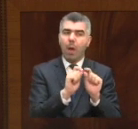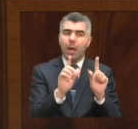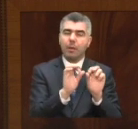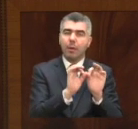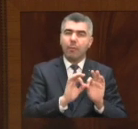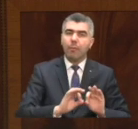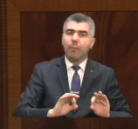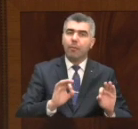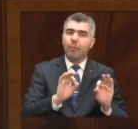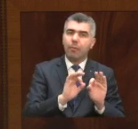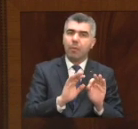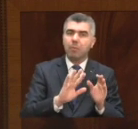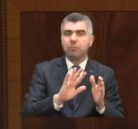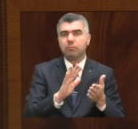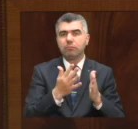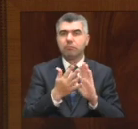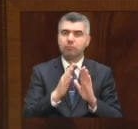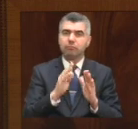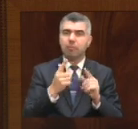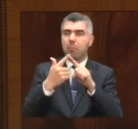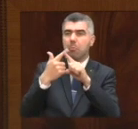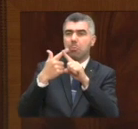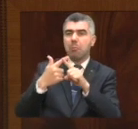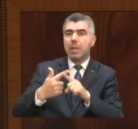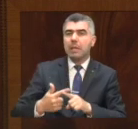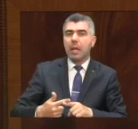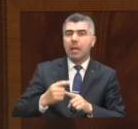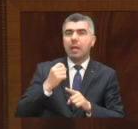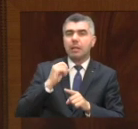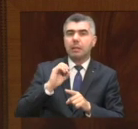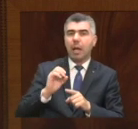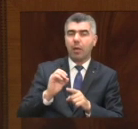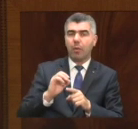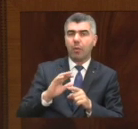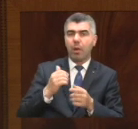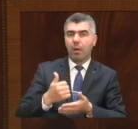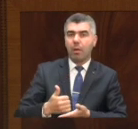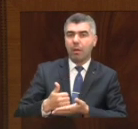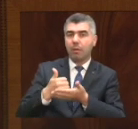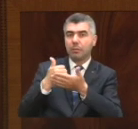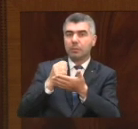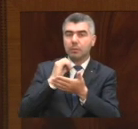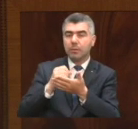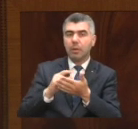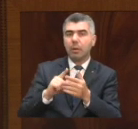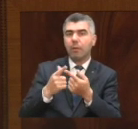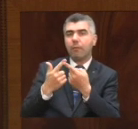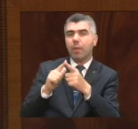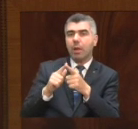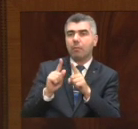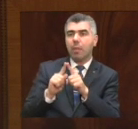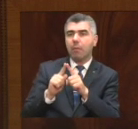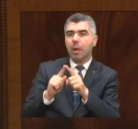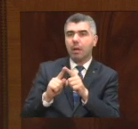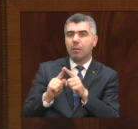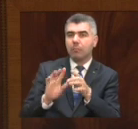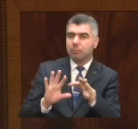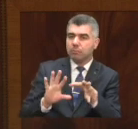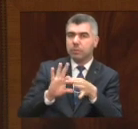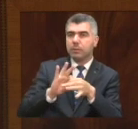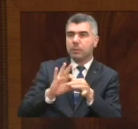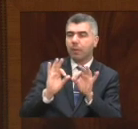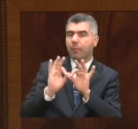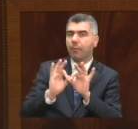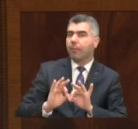جعل ثلثي الدعم التقني المقدم يتم تنفيذه عمليا خارج اي اطار تعاقدي او